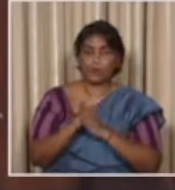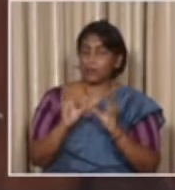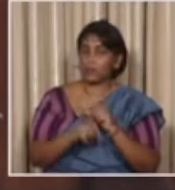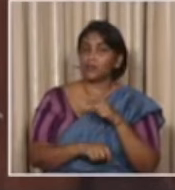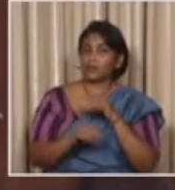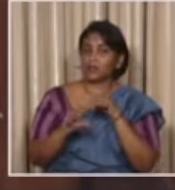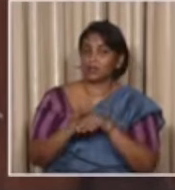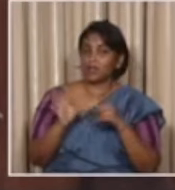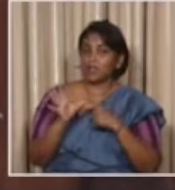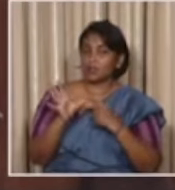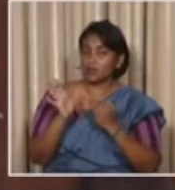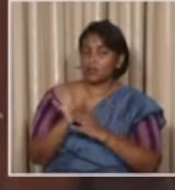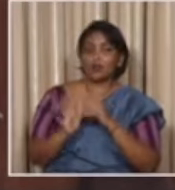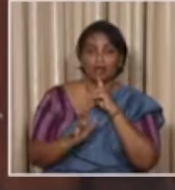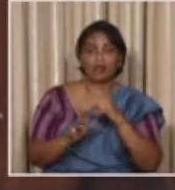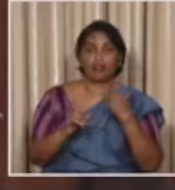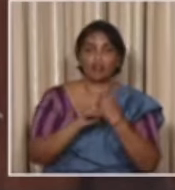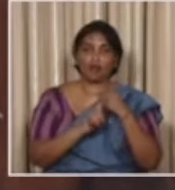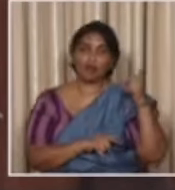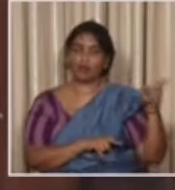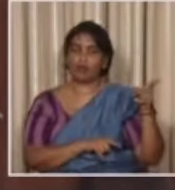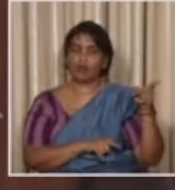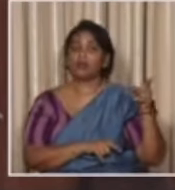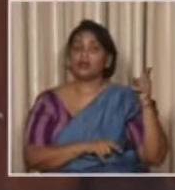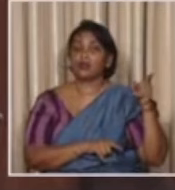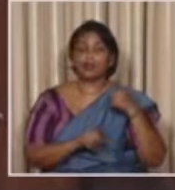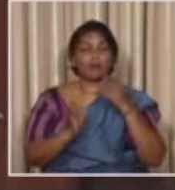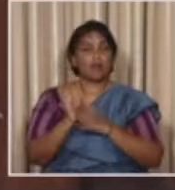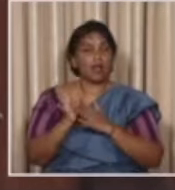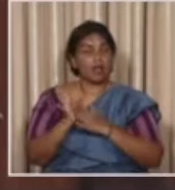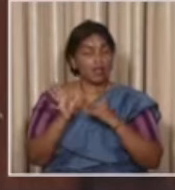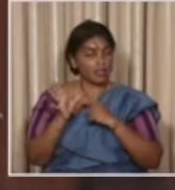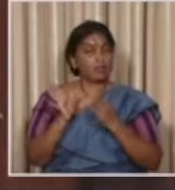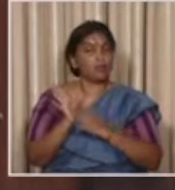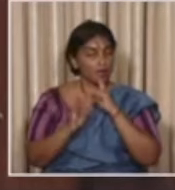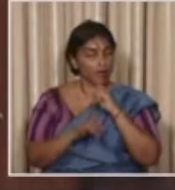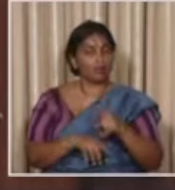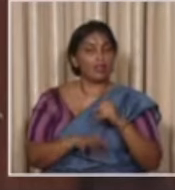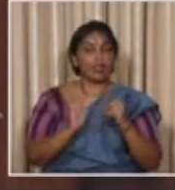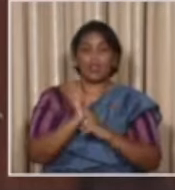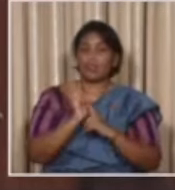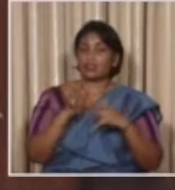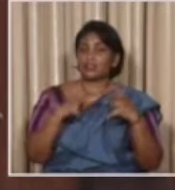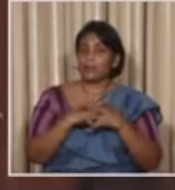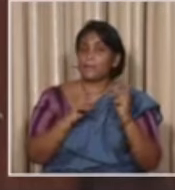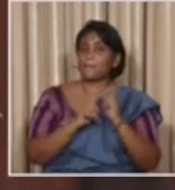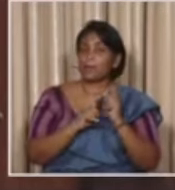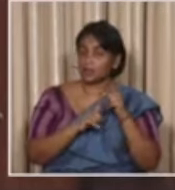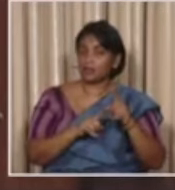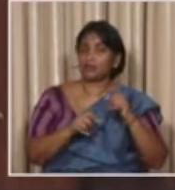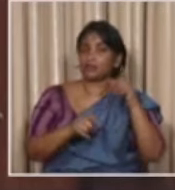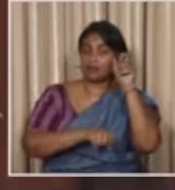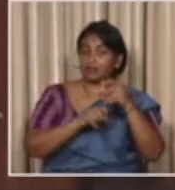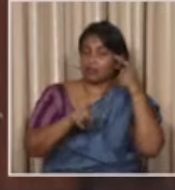ප්‍රකාශක හැට හිටපු අසාද් මෞලානා කියනනේ මේක කරුණා කරේ කියලා. දැන් ඒ අසාද් මෞලානාම ආපහු කියලා තියෙනවා ලසන්ත වික්‍රමතුංග ප්‍රදීප් එක්නලිගොඩ වගේ